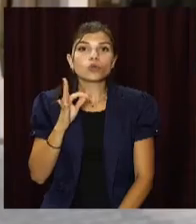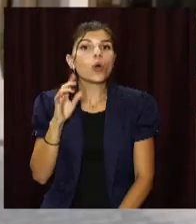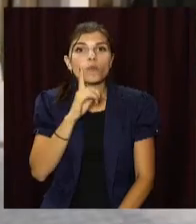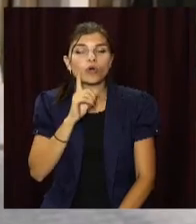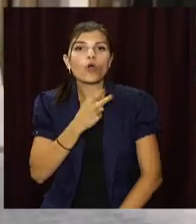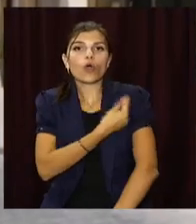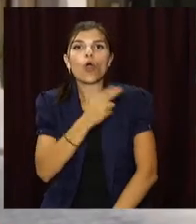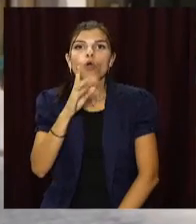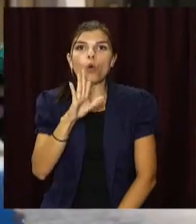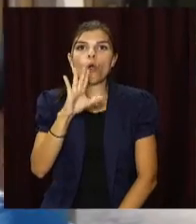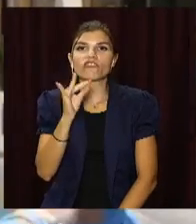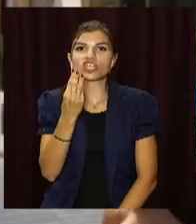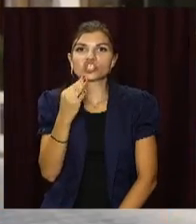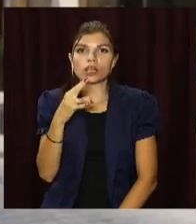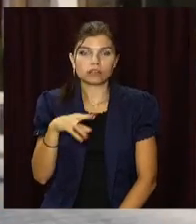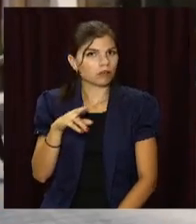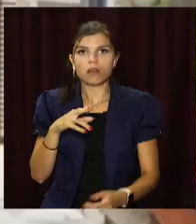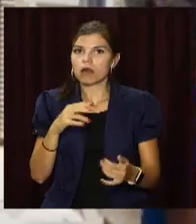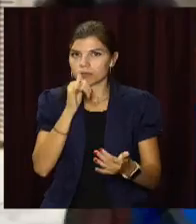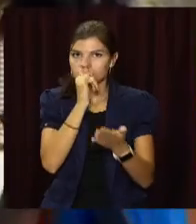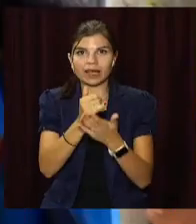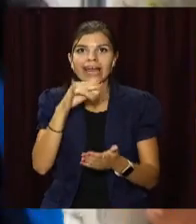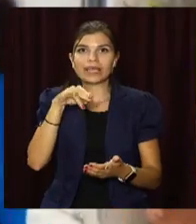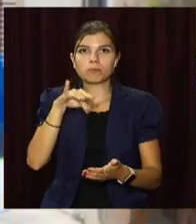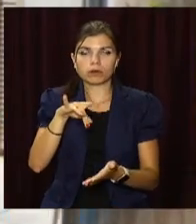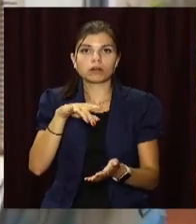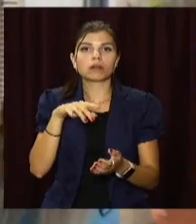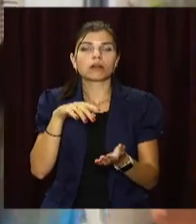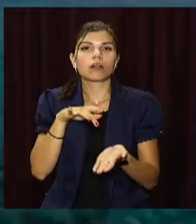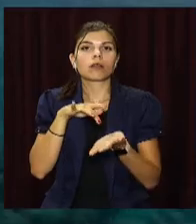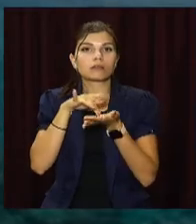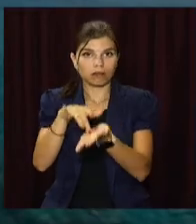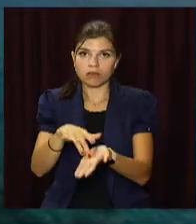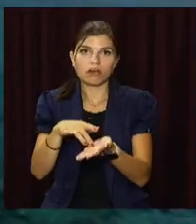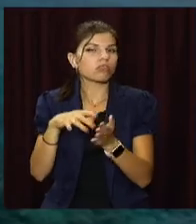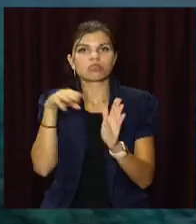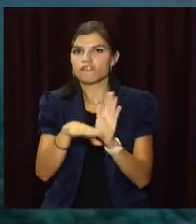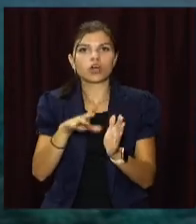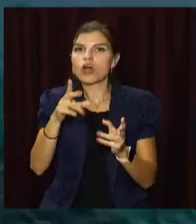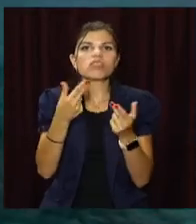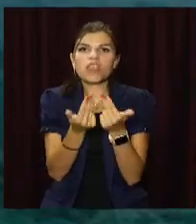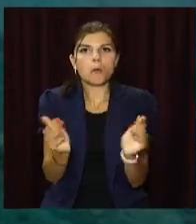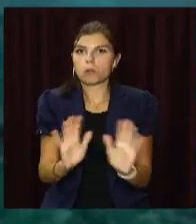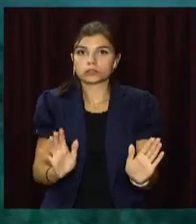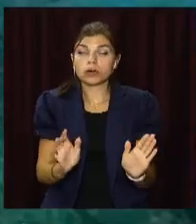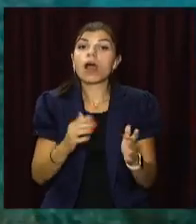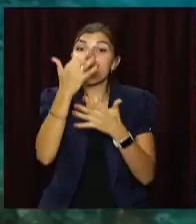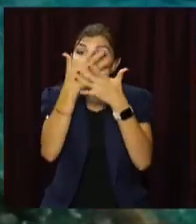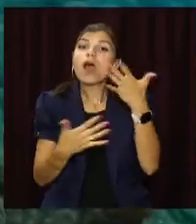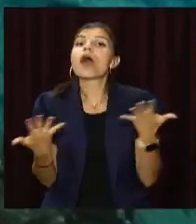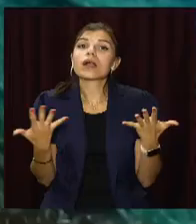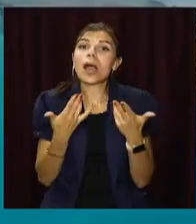вакцина Covishield не дозволяє подорожувати на Кіпр без ПЛР-тесту. Переглянути список визнаних препаратів